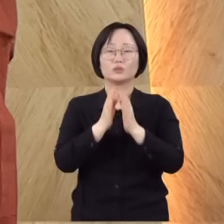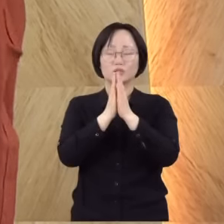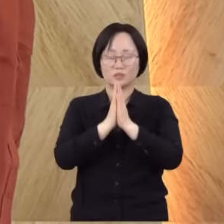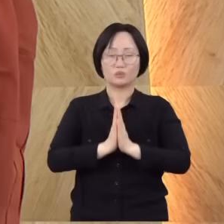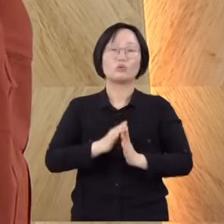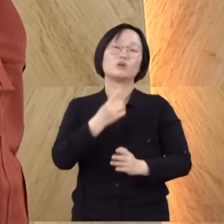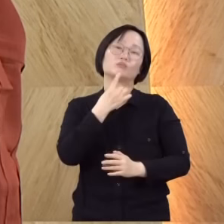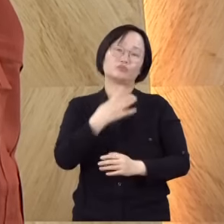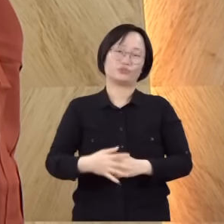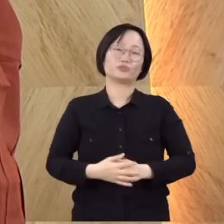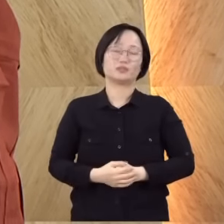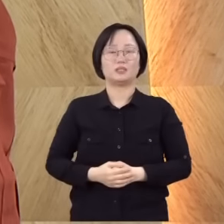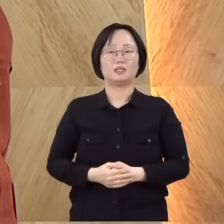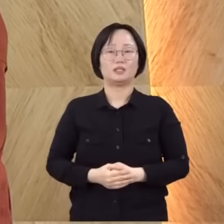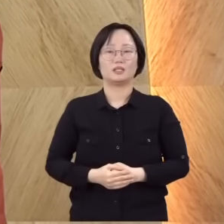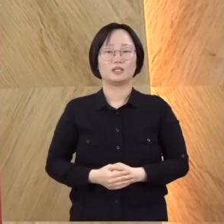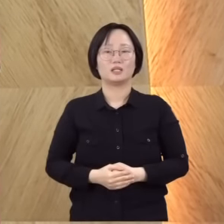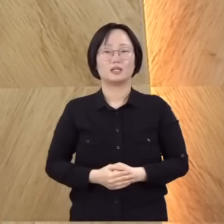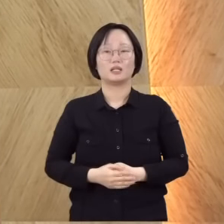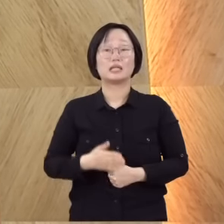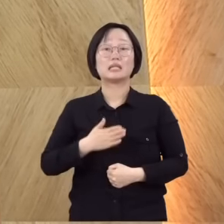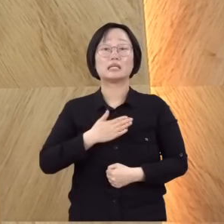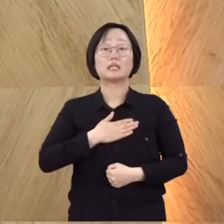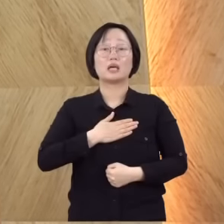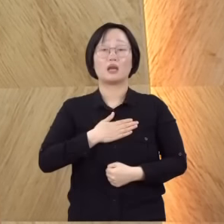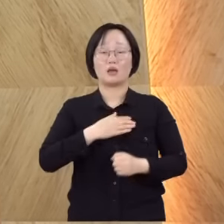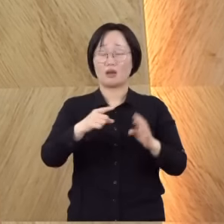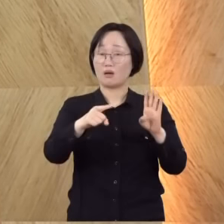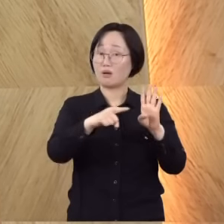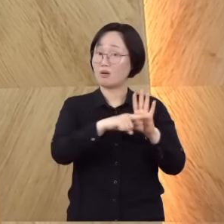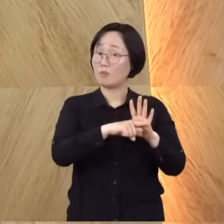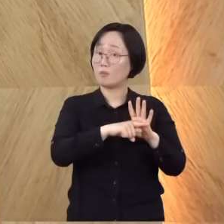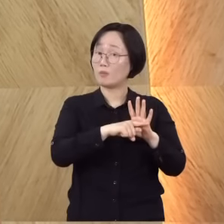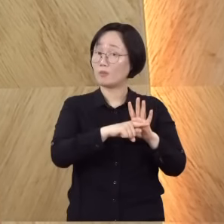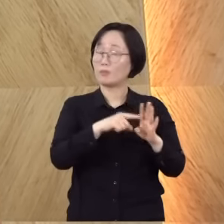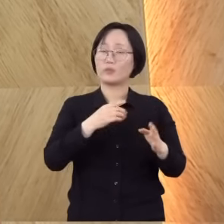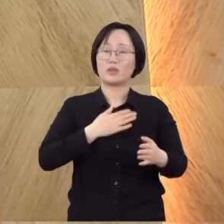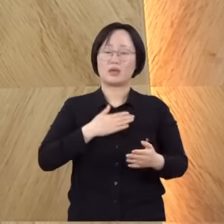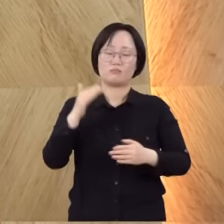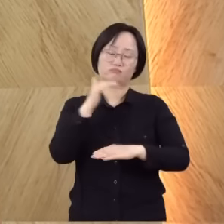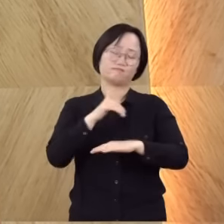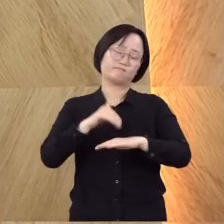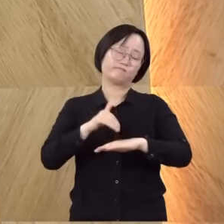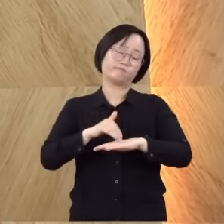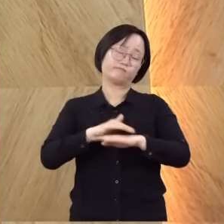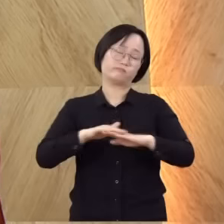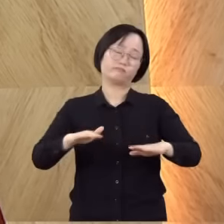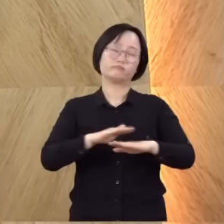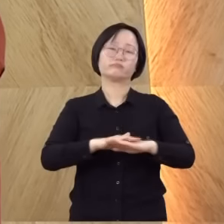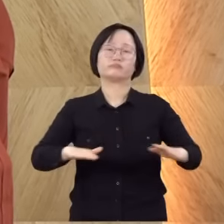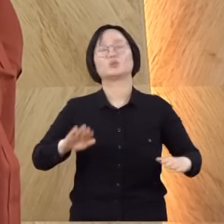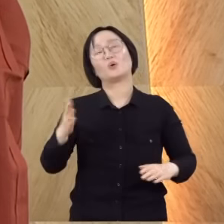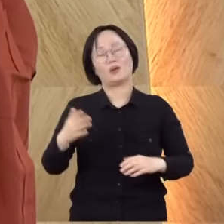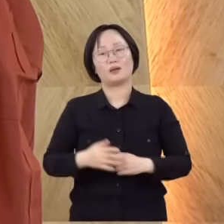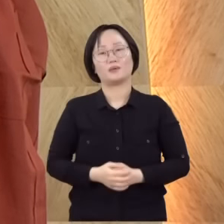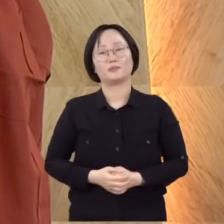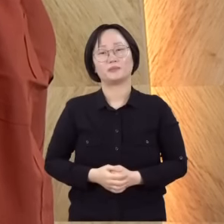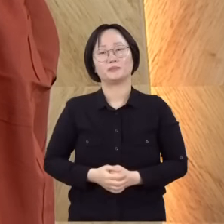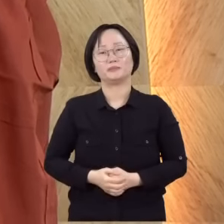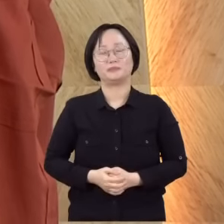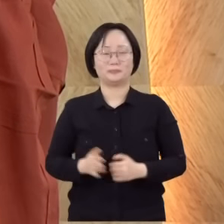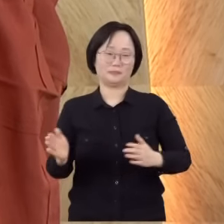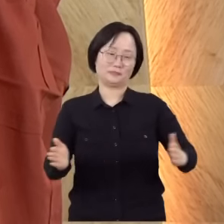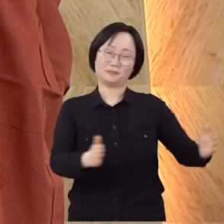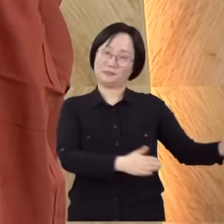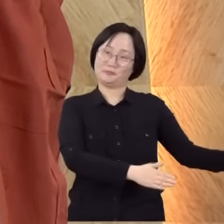기도할뿐입니다 내 업은 내가 닦아야 합니다 여러분 제가